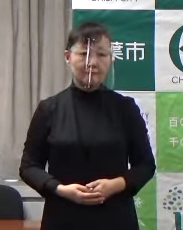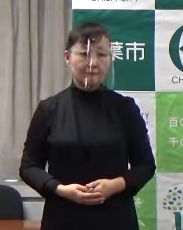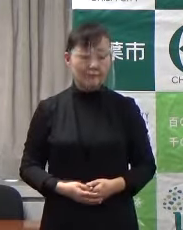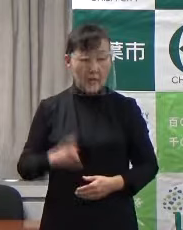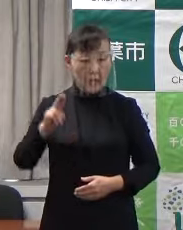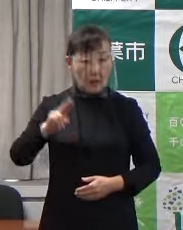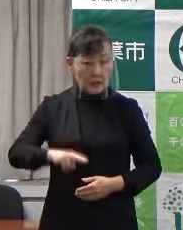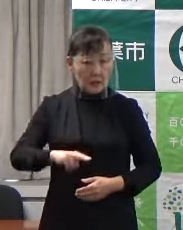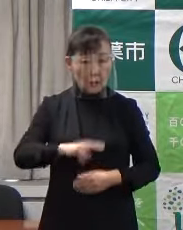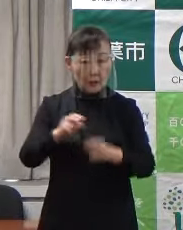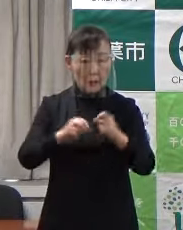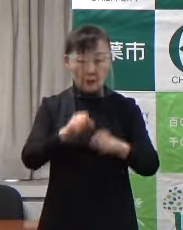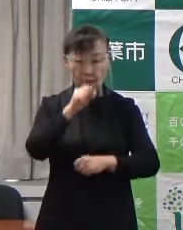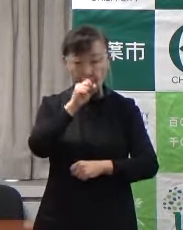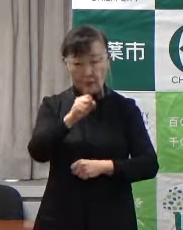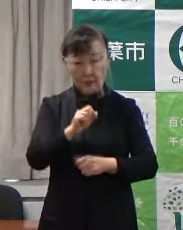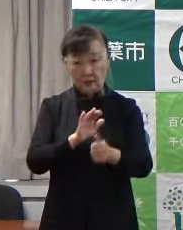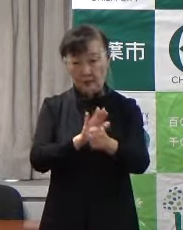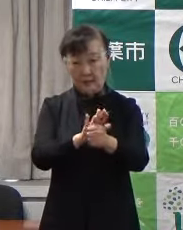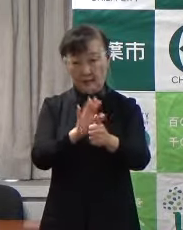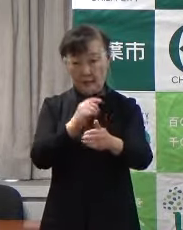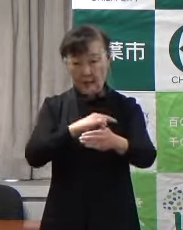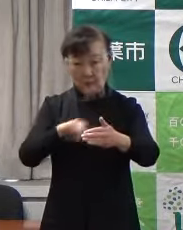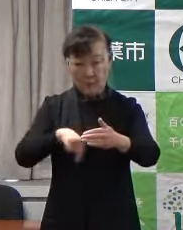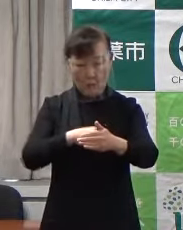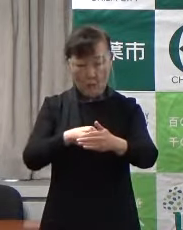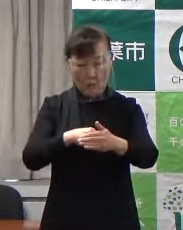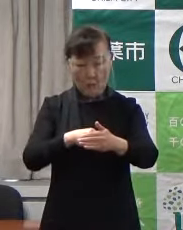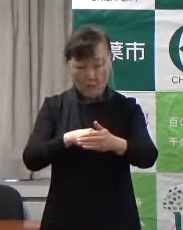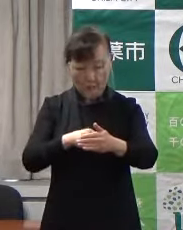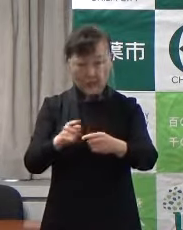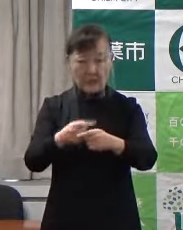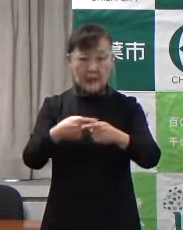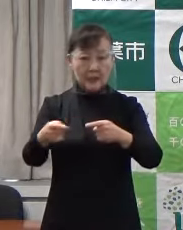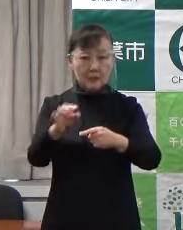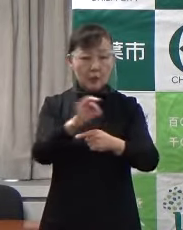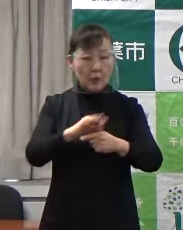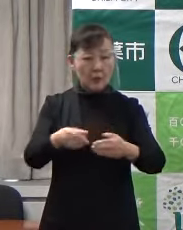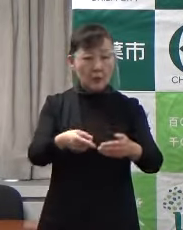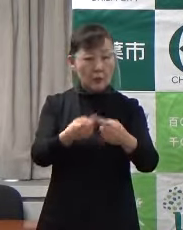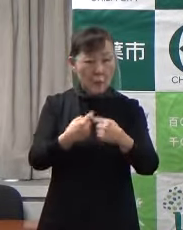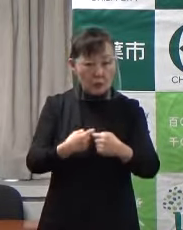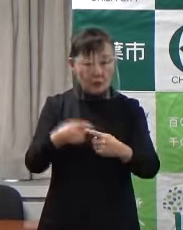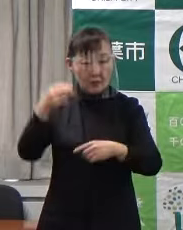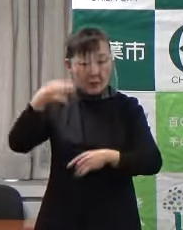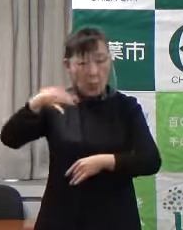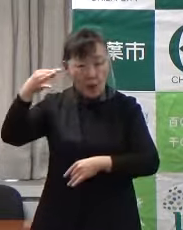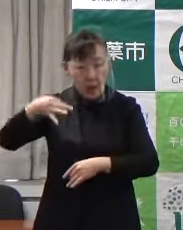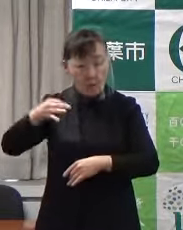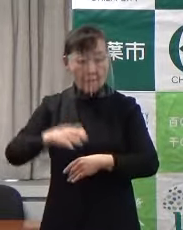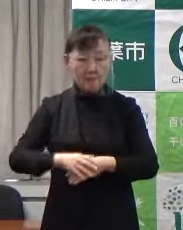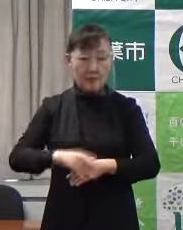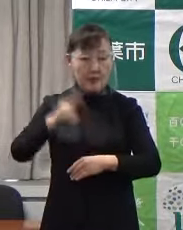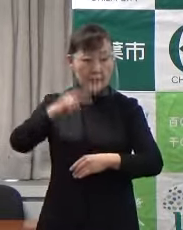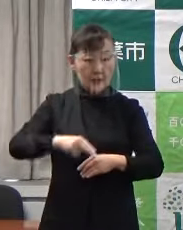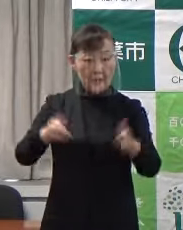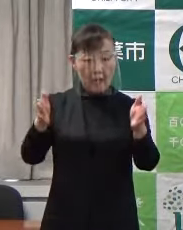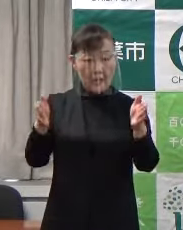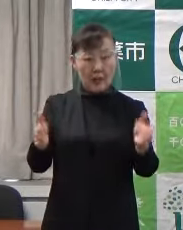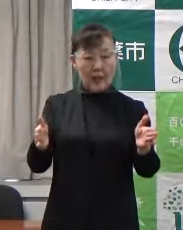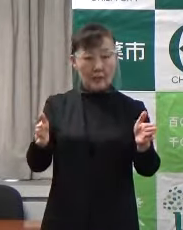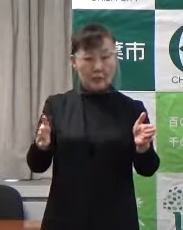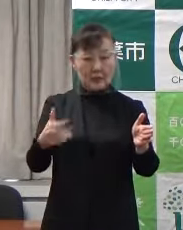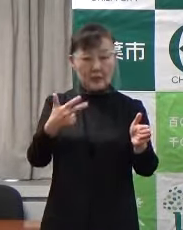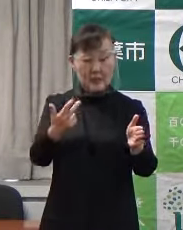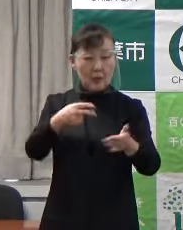で、認定によるメリット支援内容ですけれども、市による一部商品の導入や評価、認定期間中に